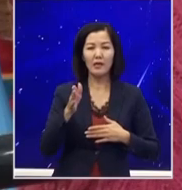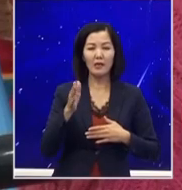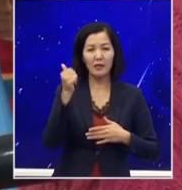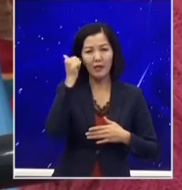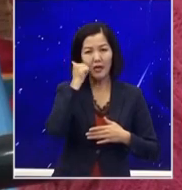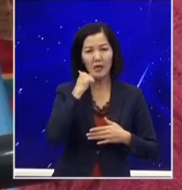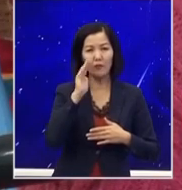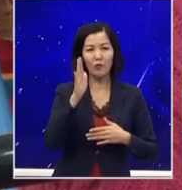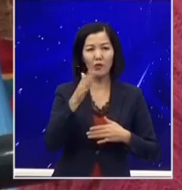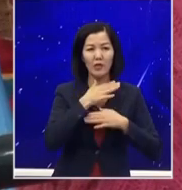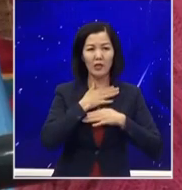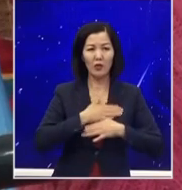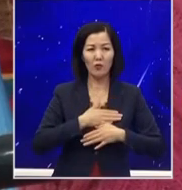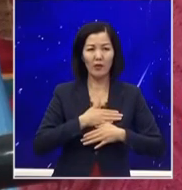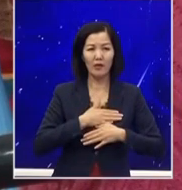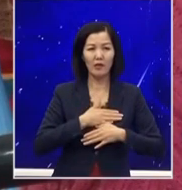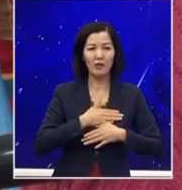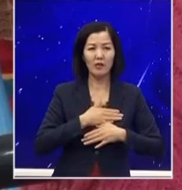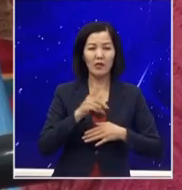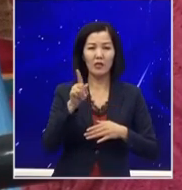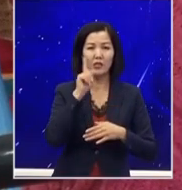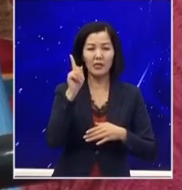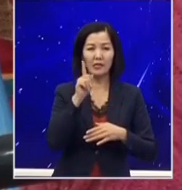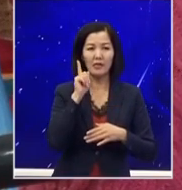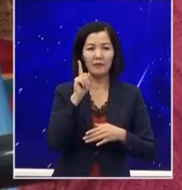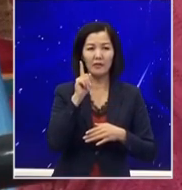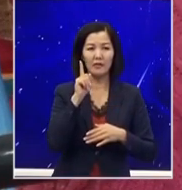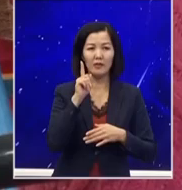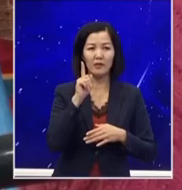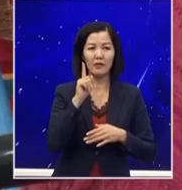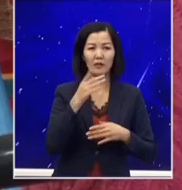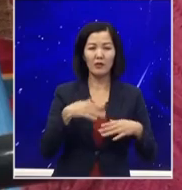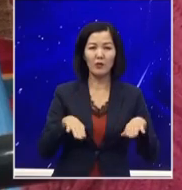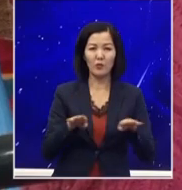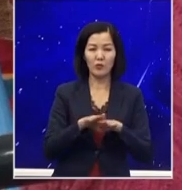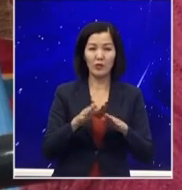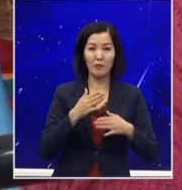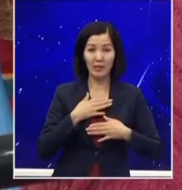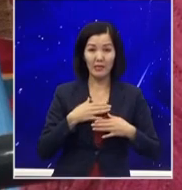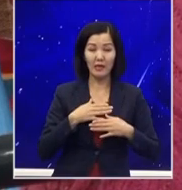өзім шүкір тобы ойлаймын енді. Келешек жастарымызға, болашақтарымызға мен осындай күйде отырып,